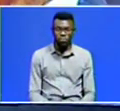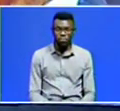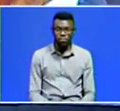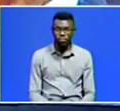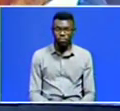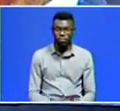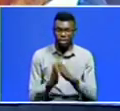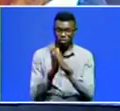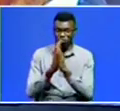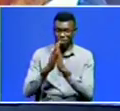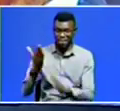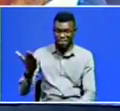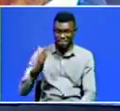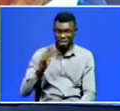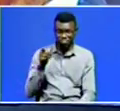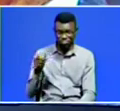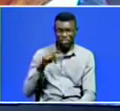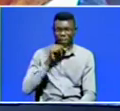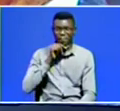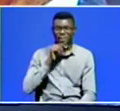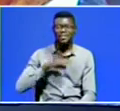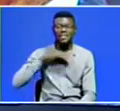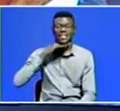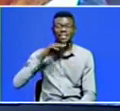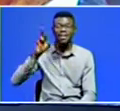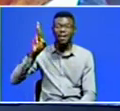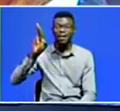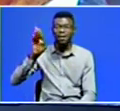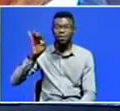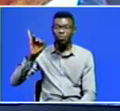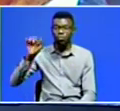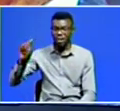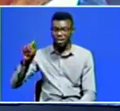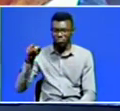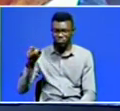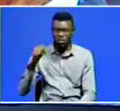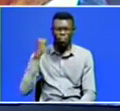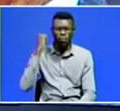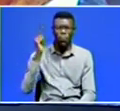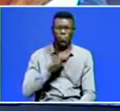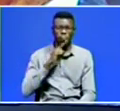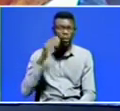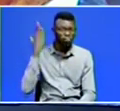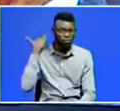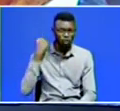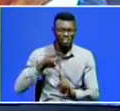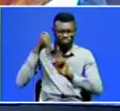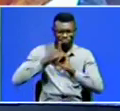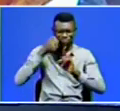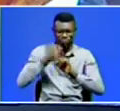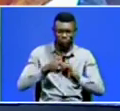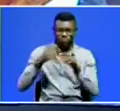Na tukirejelea taarifa yetu kuu ni kwamba marehemu Charles Rubia, mwanasiasa mkongwe aliyefahamika kwa utetezi wa siasa za vyama vingi